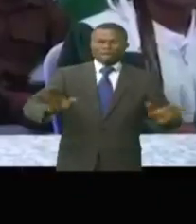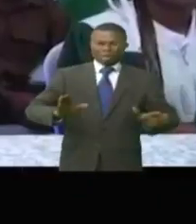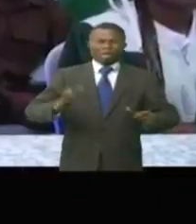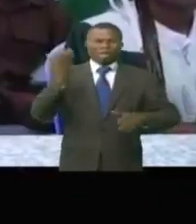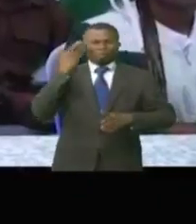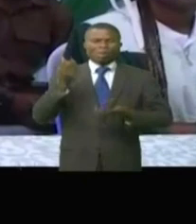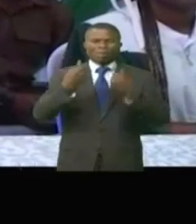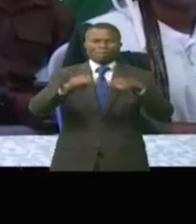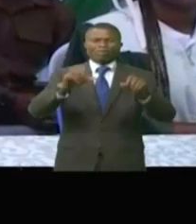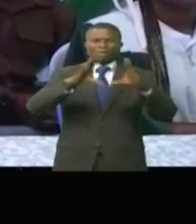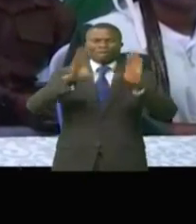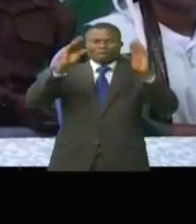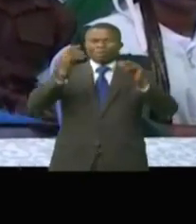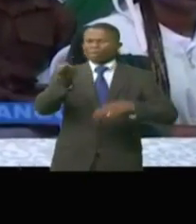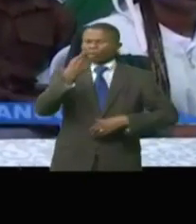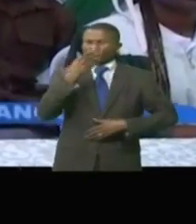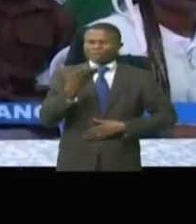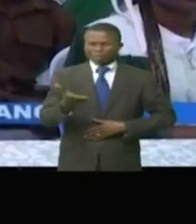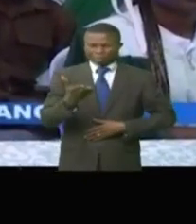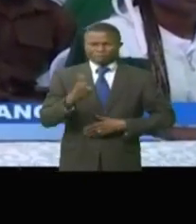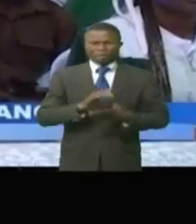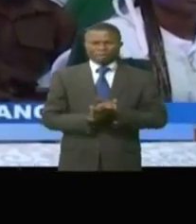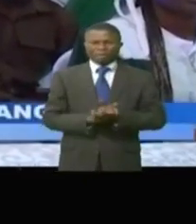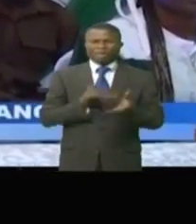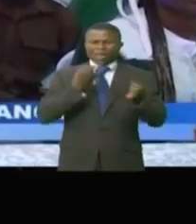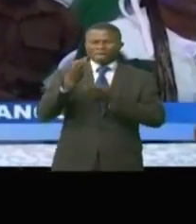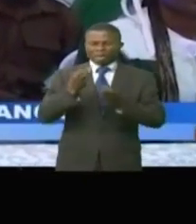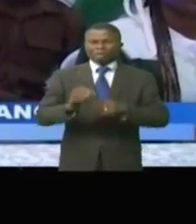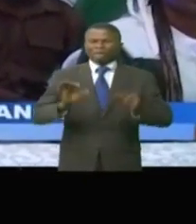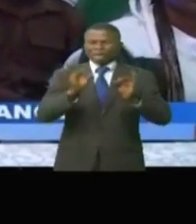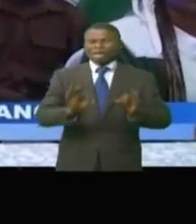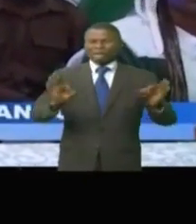pharmacien. Mais avant d'en venir au vif de l'essentiel de ces jours,